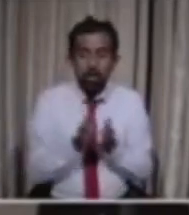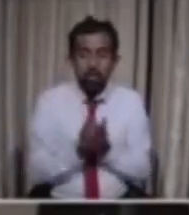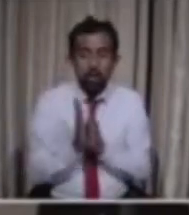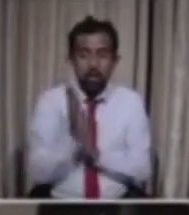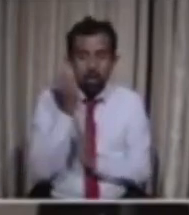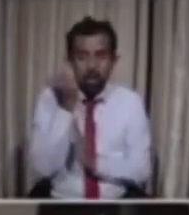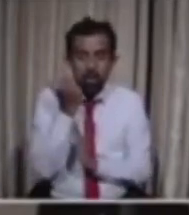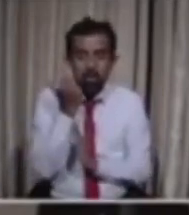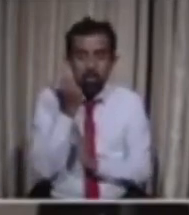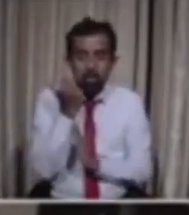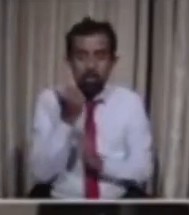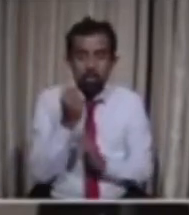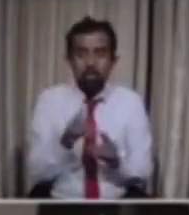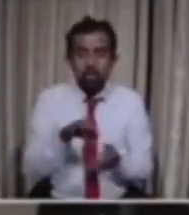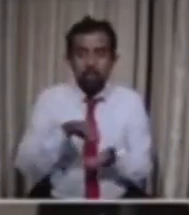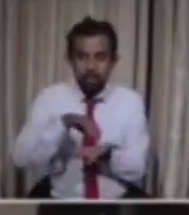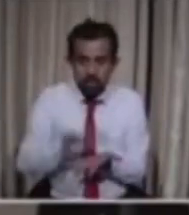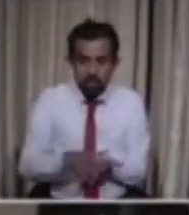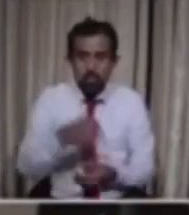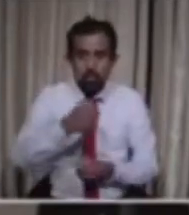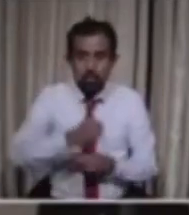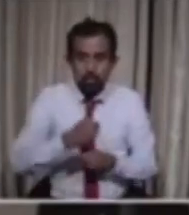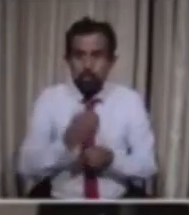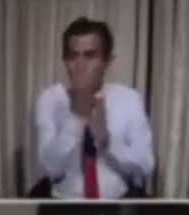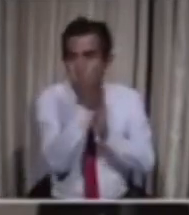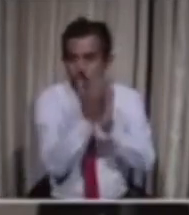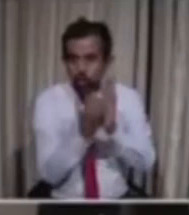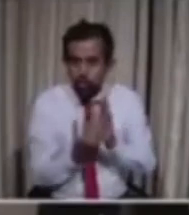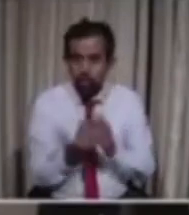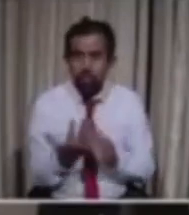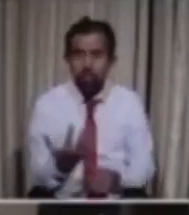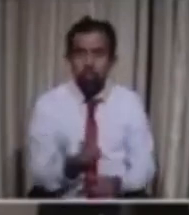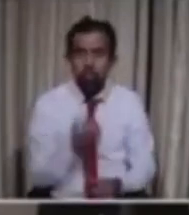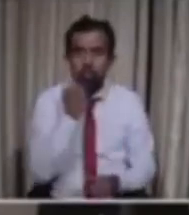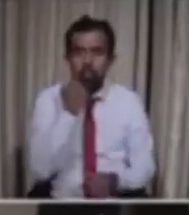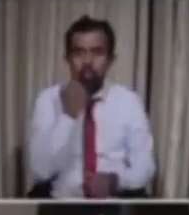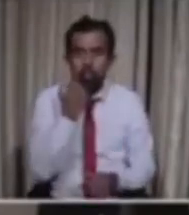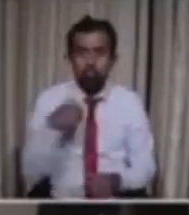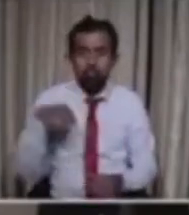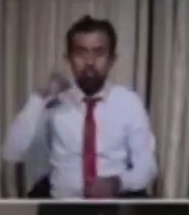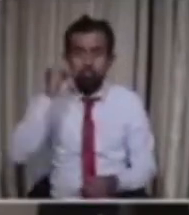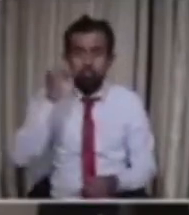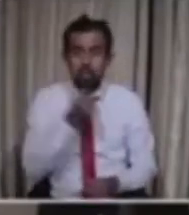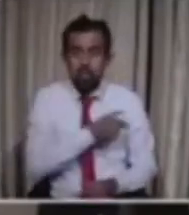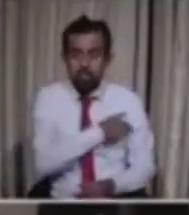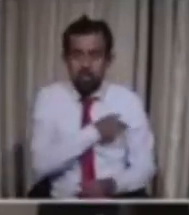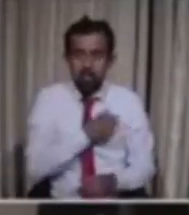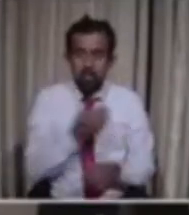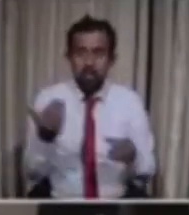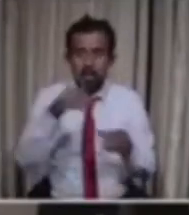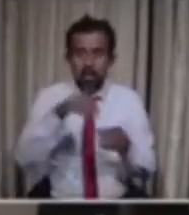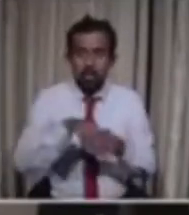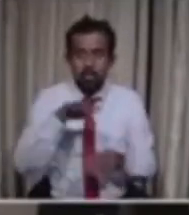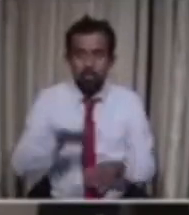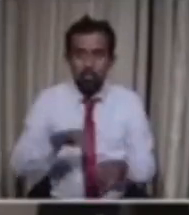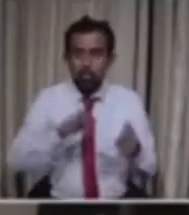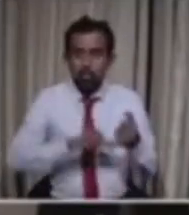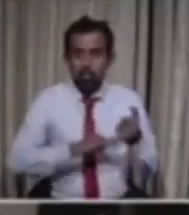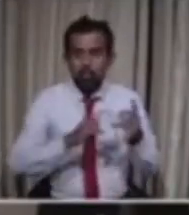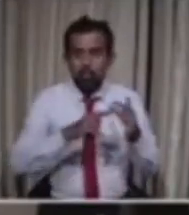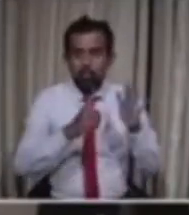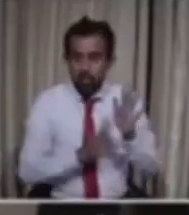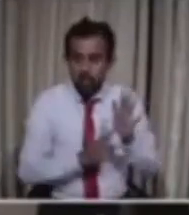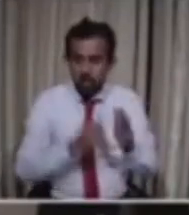வருவதற்கு இங்கிருக்கின்ற மூத்த தலைவர்கள் முன்வர வேண்டும். இங்கே சுசில் பிரேமஜெயந்த போன்ற மூத்த தலைவர்கள் இருக்கிறார்கள். இங்கே நீதியமைச்சர்